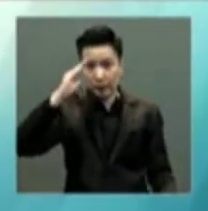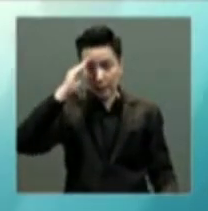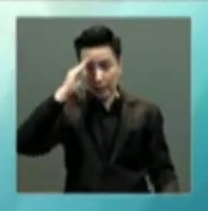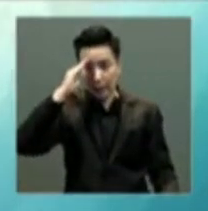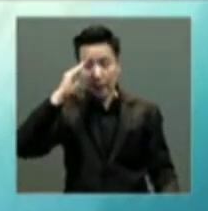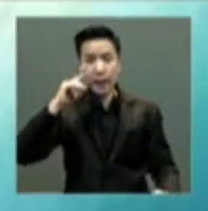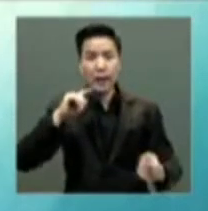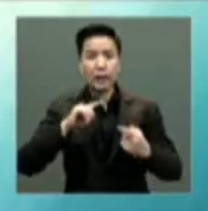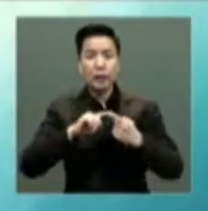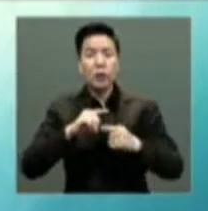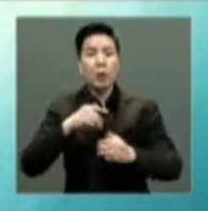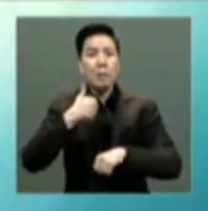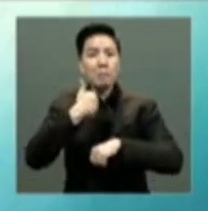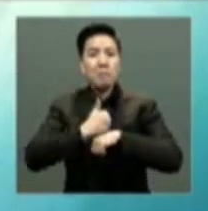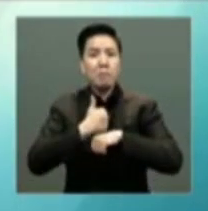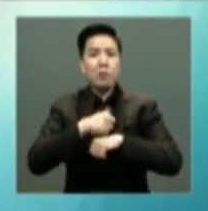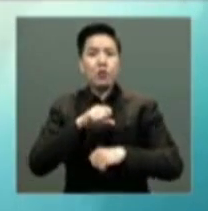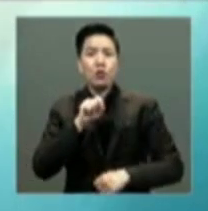นะครับแน่นอนครับท่านนายกรัฐมนตรีแล้วก็ในฐานะของผอ.